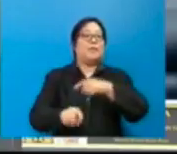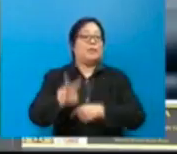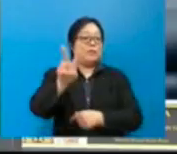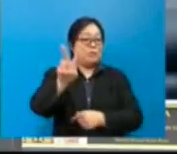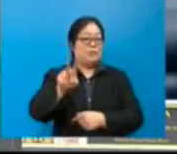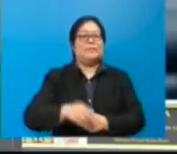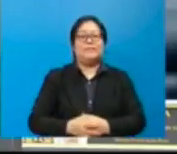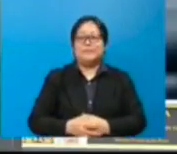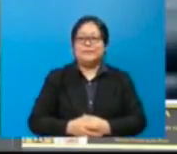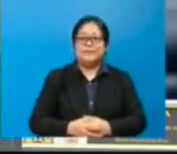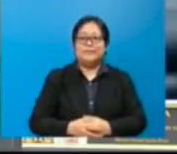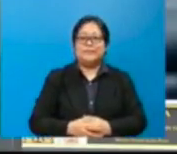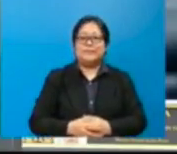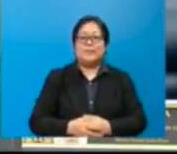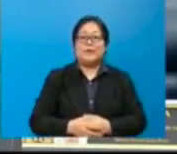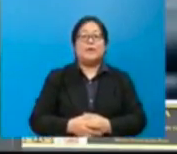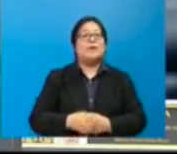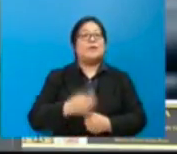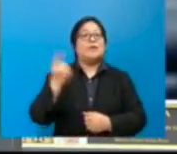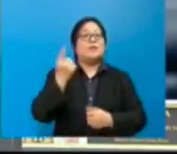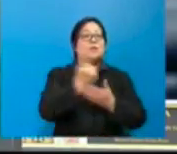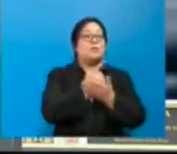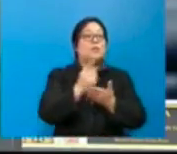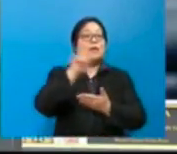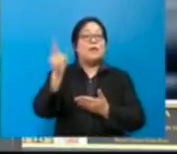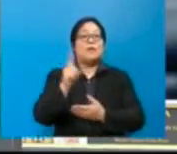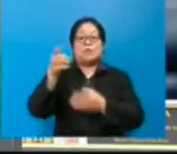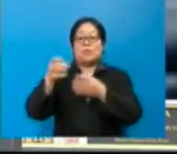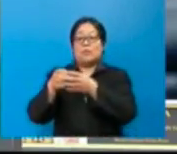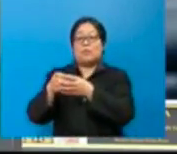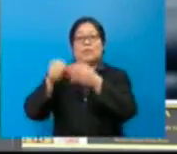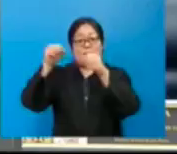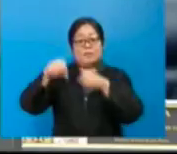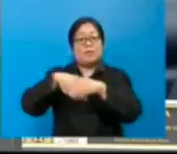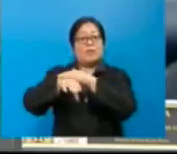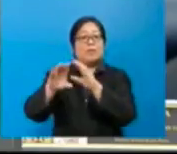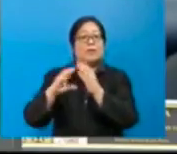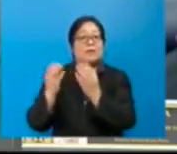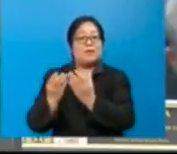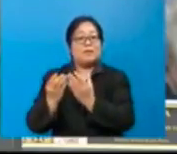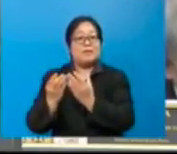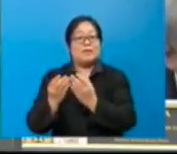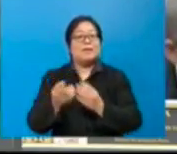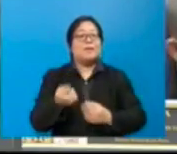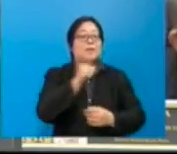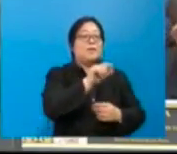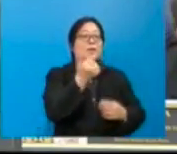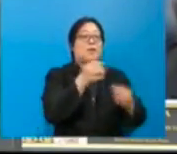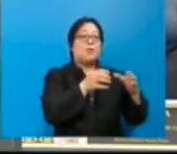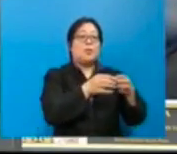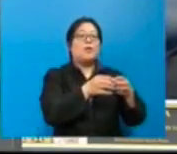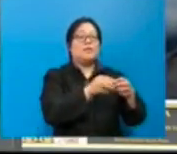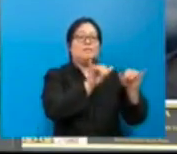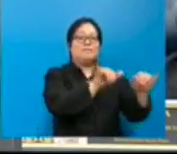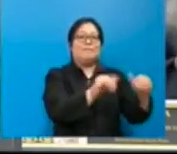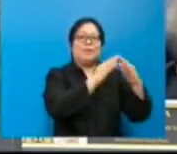dua kumpulan. Dalam satu-satu minggu, hanya satu kumpulan saja yang akan hadir ke sekolah, manakala kumpulan yang